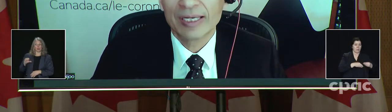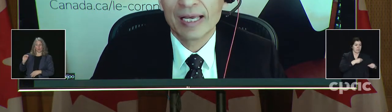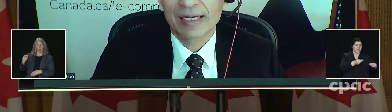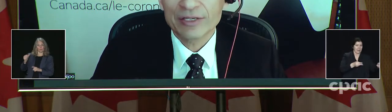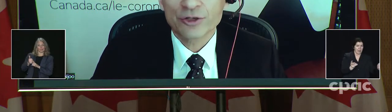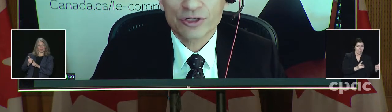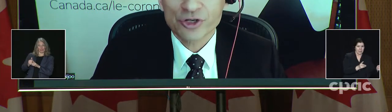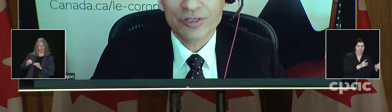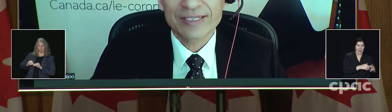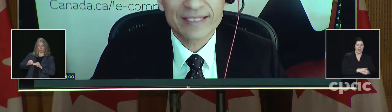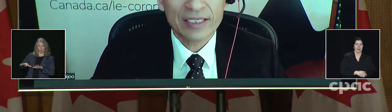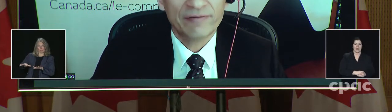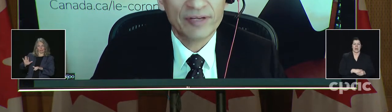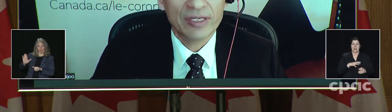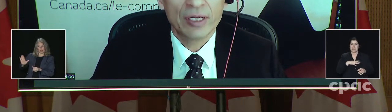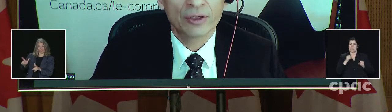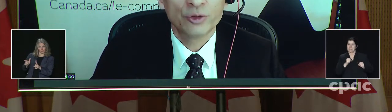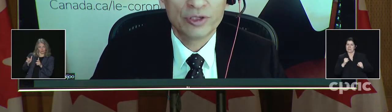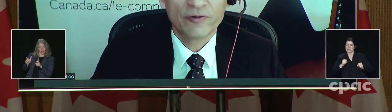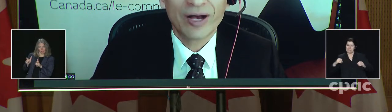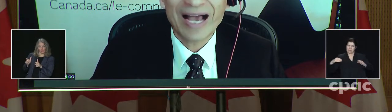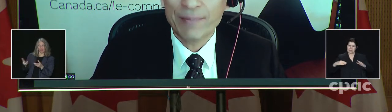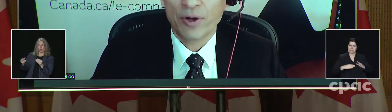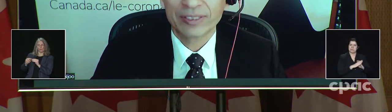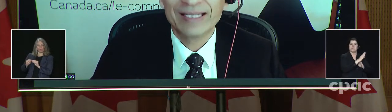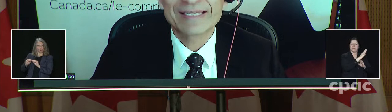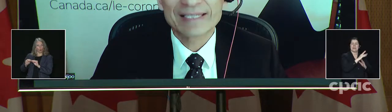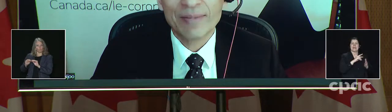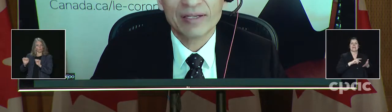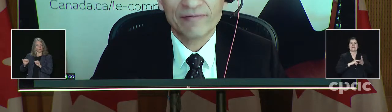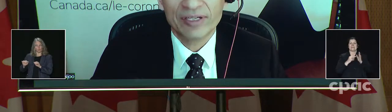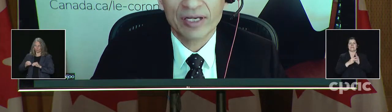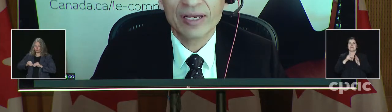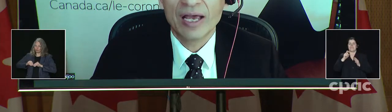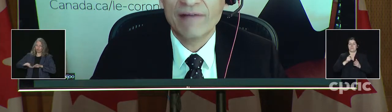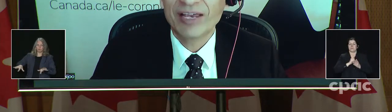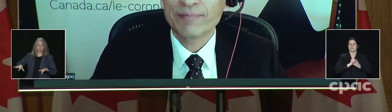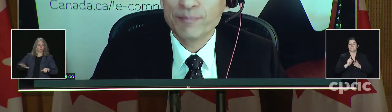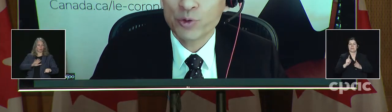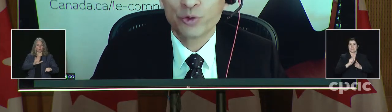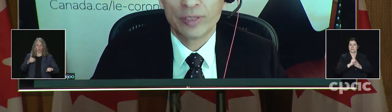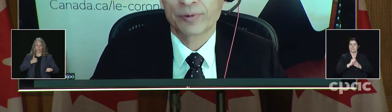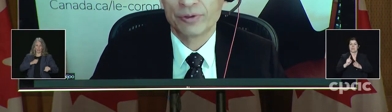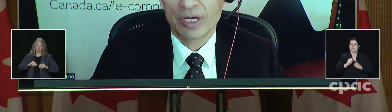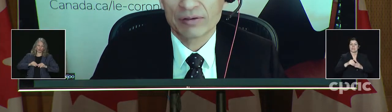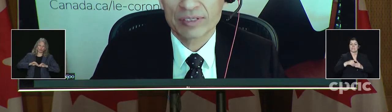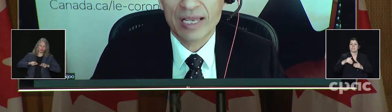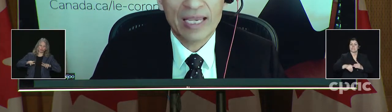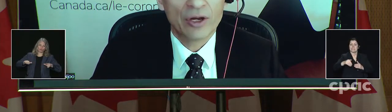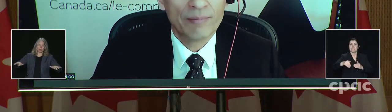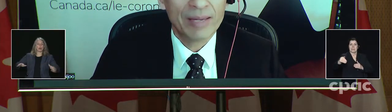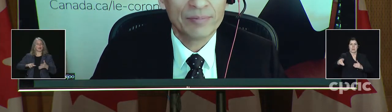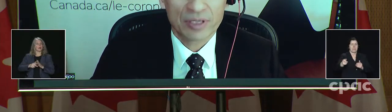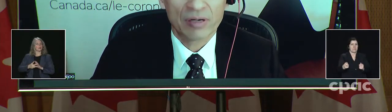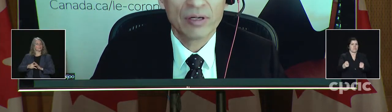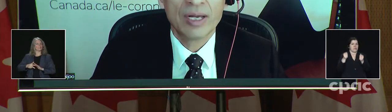forte résurgence signifient que nous devons aborder les semaines à venir avec beaucoup de prudence et en même temps